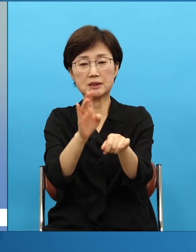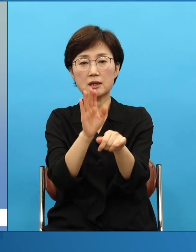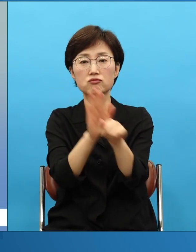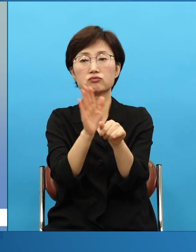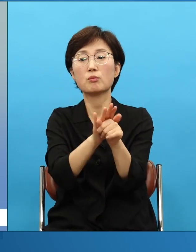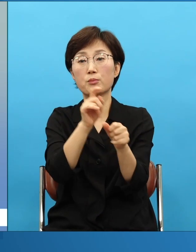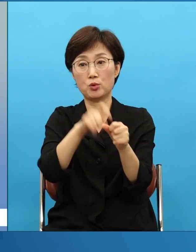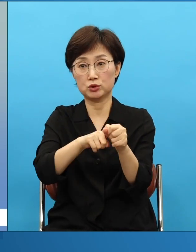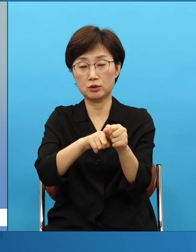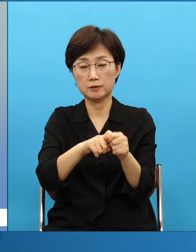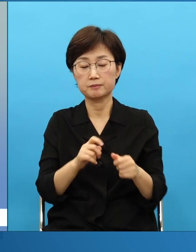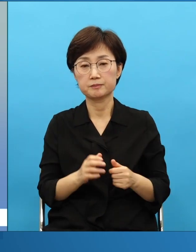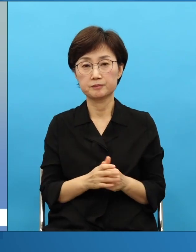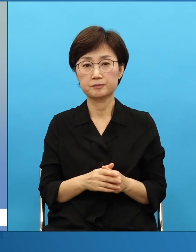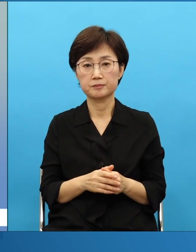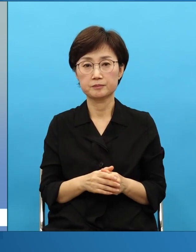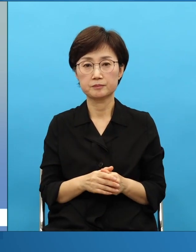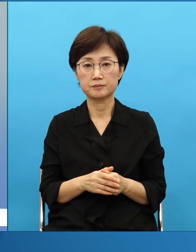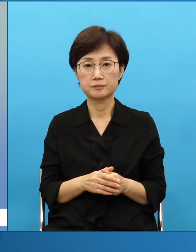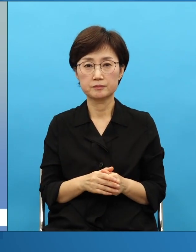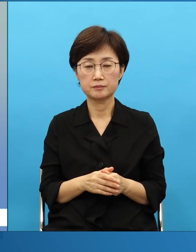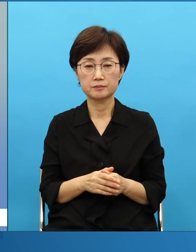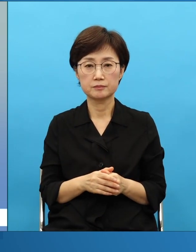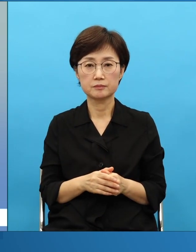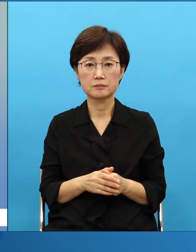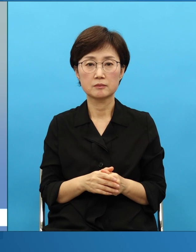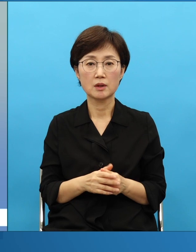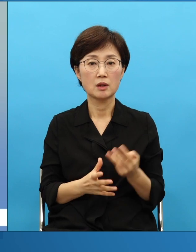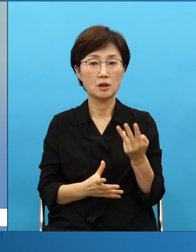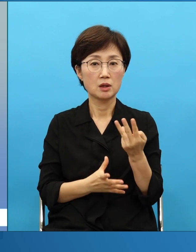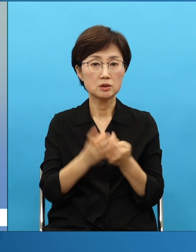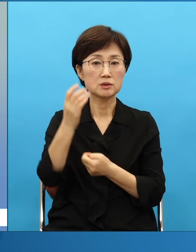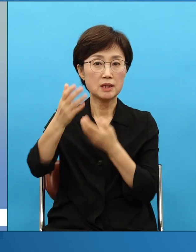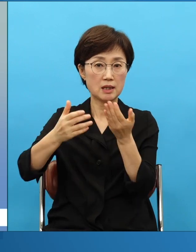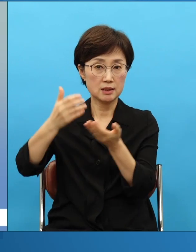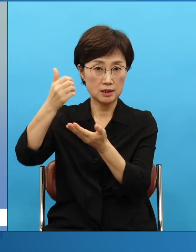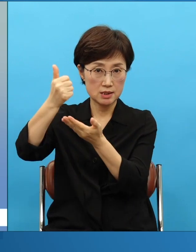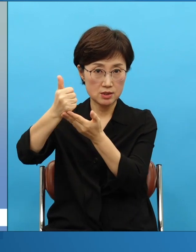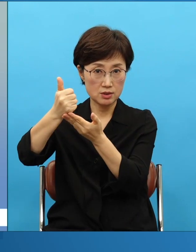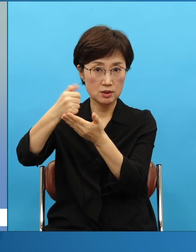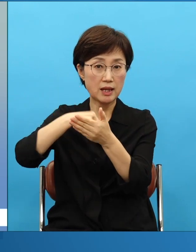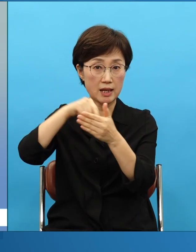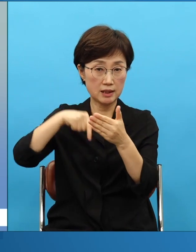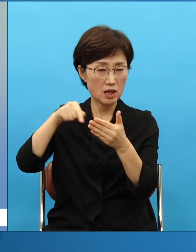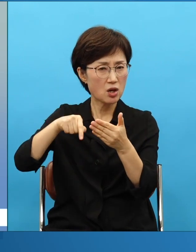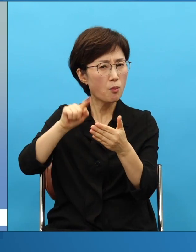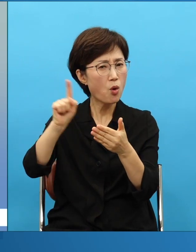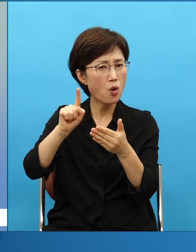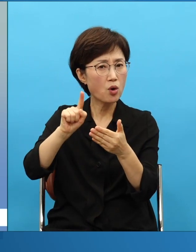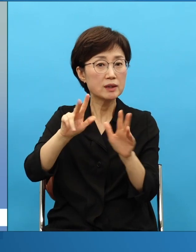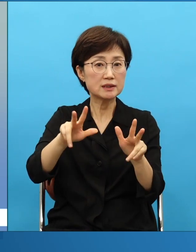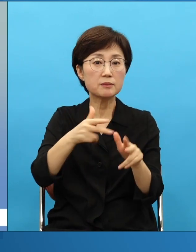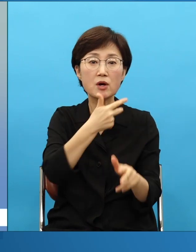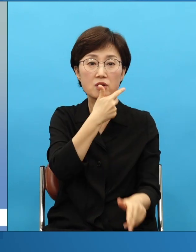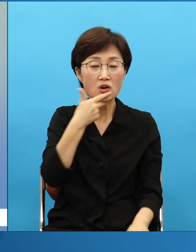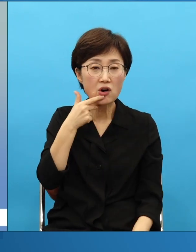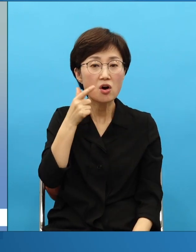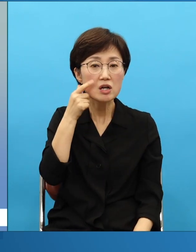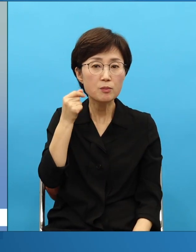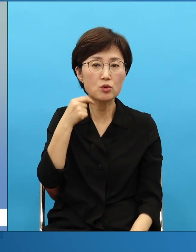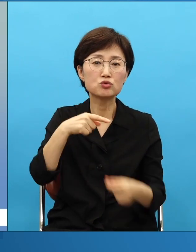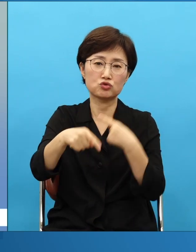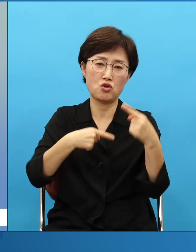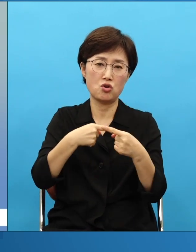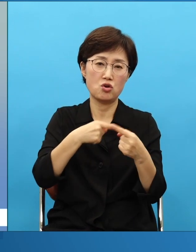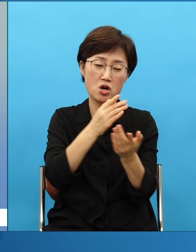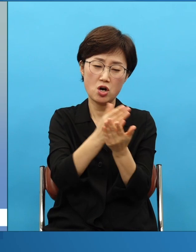제작됐습니다. 三位一体の神様が 현재 영어, 일본어, 한국 수어 등 19개